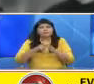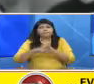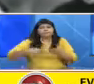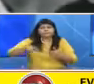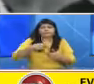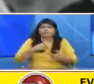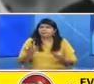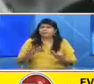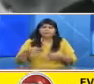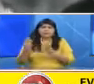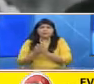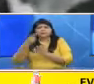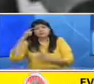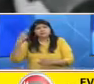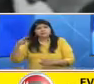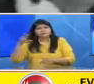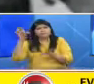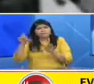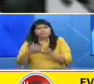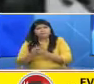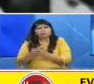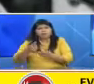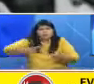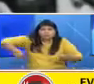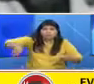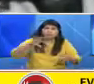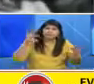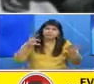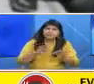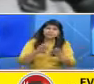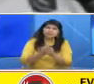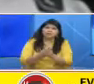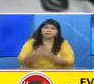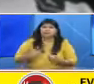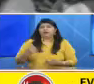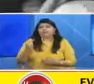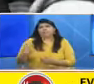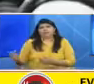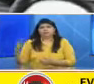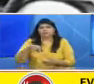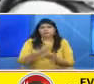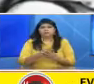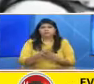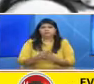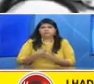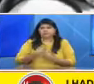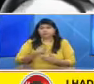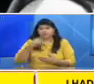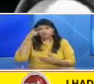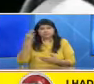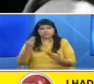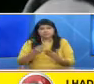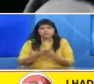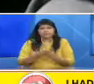अनोखे अंदाज में समाज संवर्धन, कम्युनिटी मोबिलाइजेशन पर उनका हमेशा बल रहा। ये मेरा बहुत ही सौभाग्य रहा